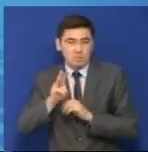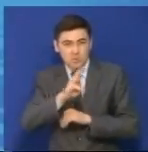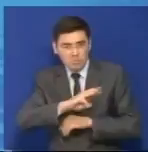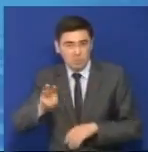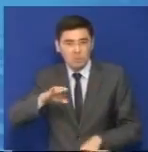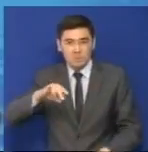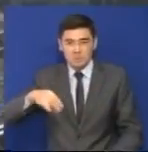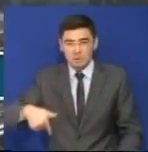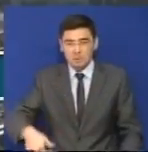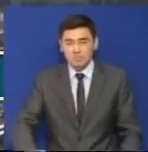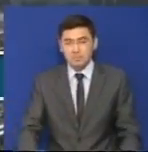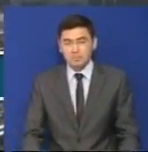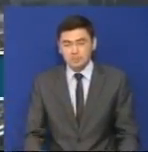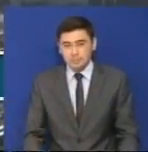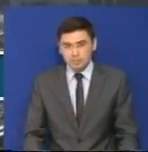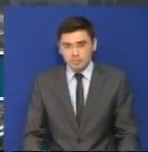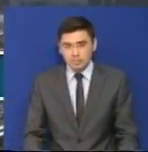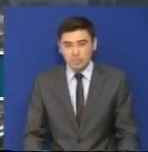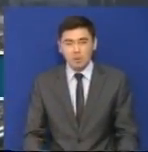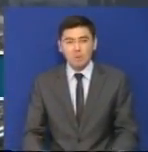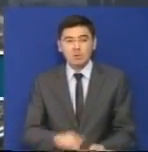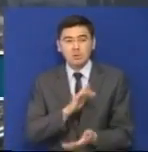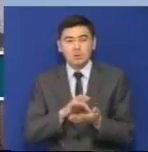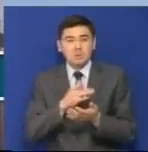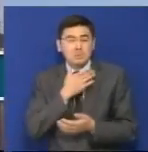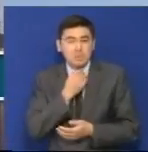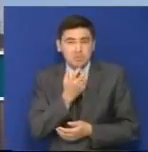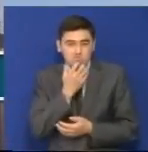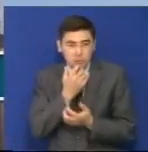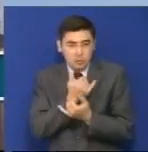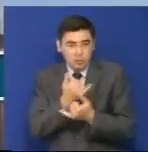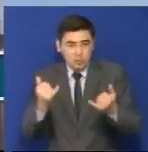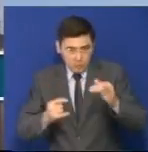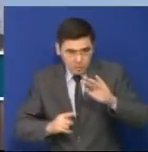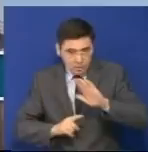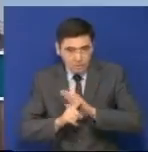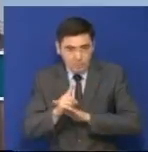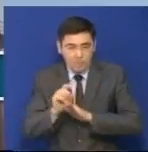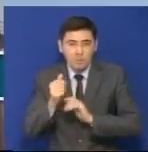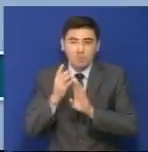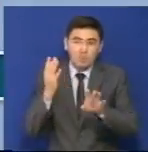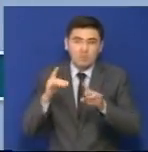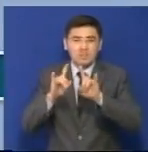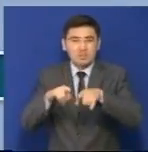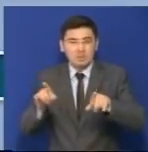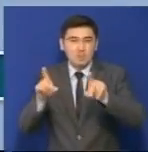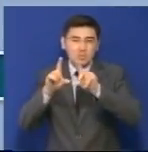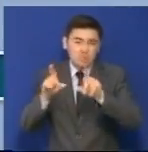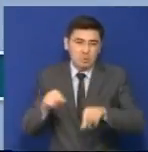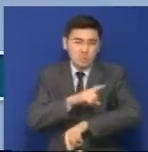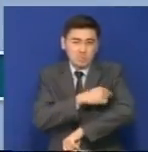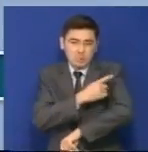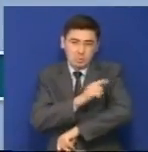теңгені құрайды. Семейде жылу маусымы басталды. Әдеттегідей жылуға 1 кезекте әлеуметтік нысандар қосылады. Осыған